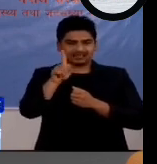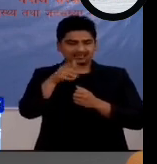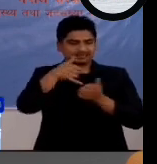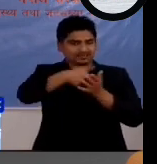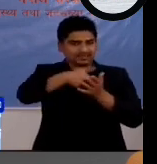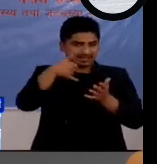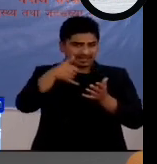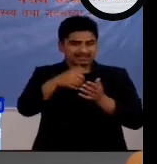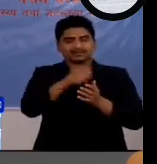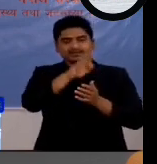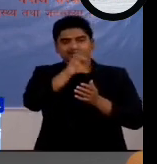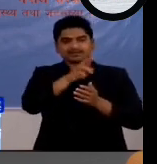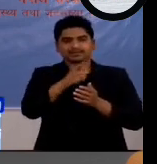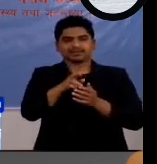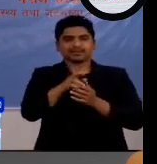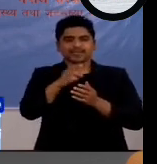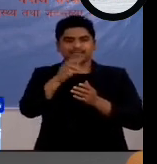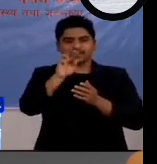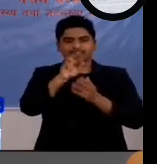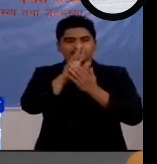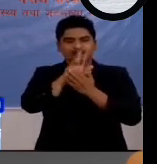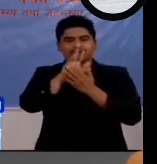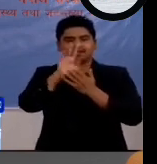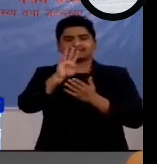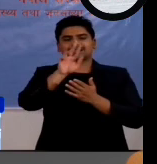0144413131 ल्यान्डलाइन नम्बर अथवा